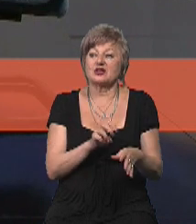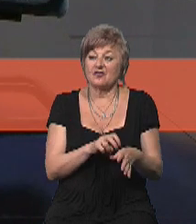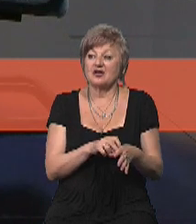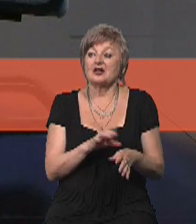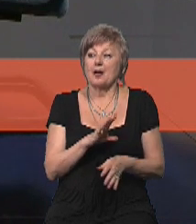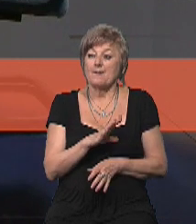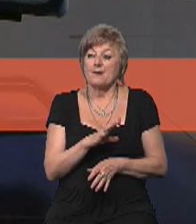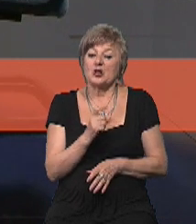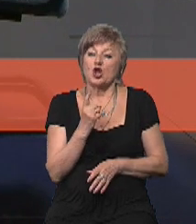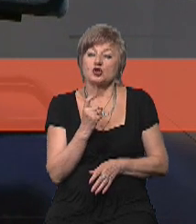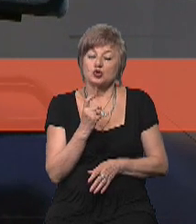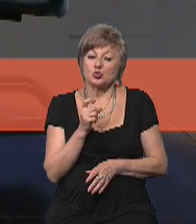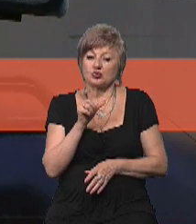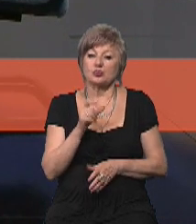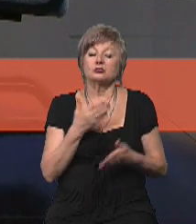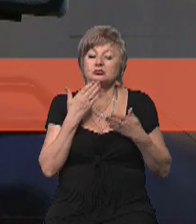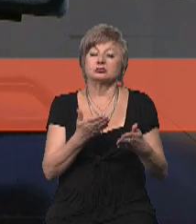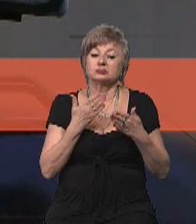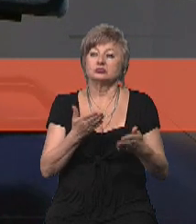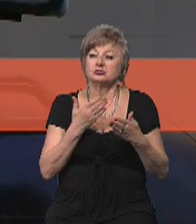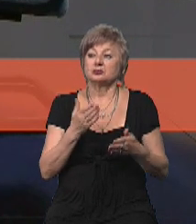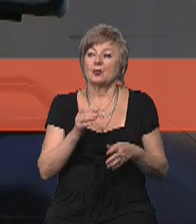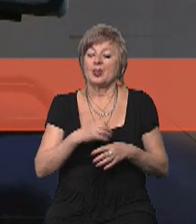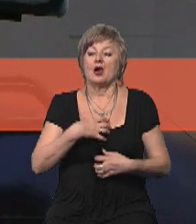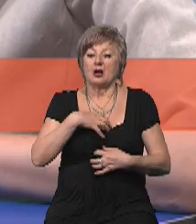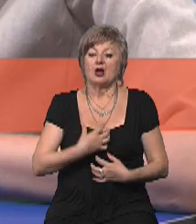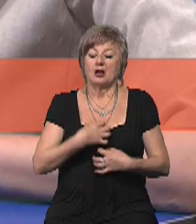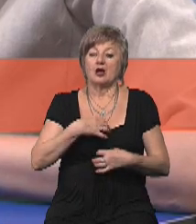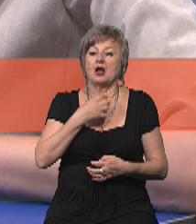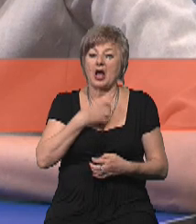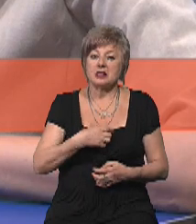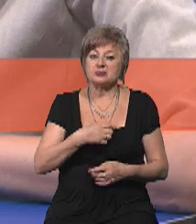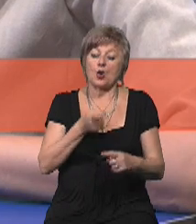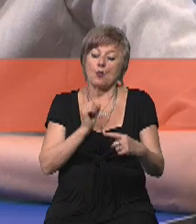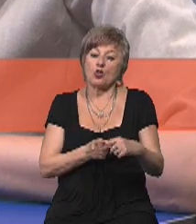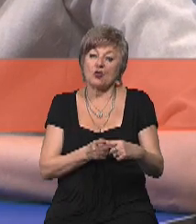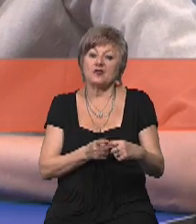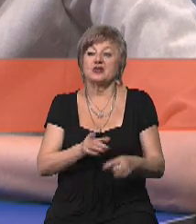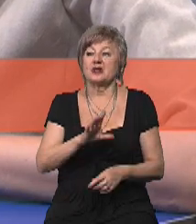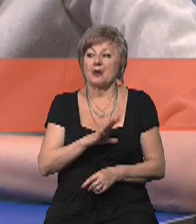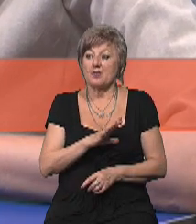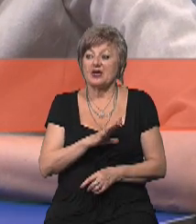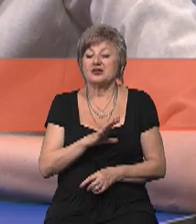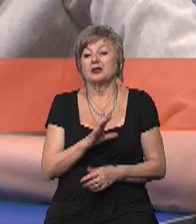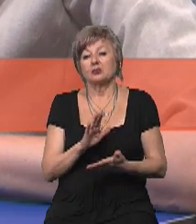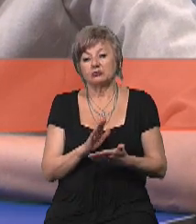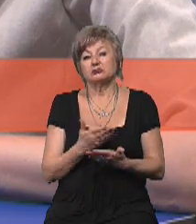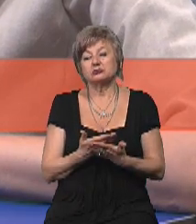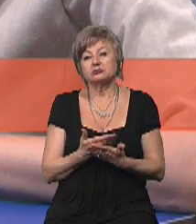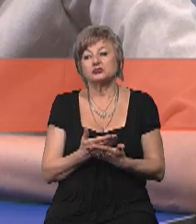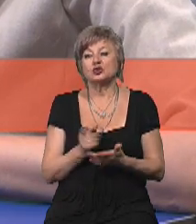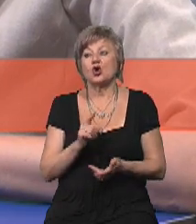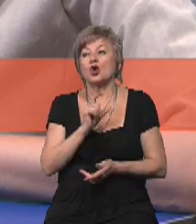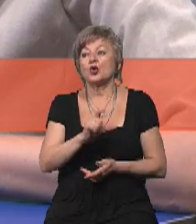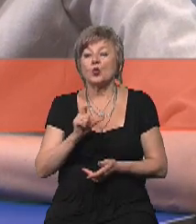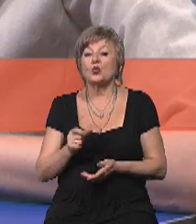було понад 100, які обратились по поводу бронхіальної астми, половина з них були обусловлені тим, що